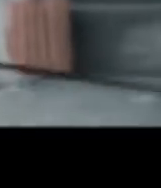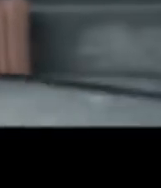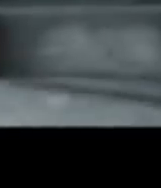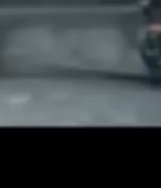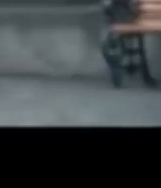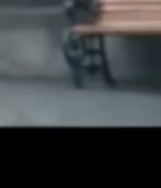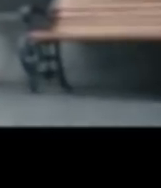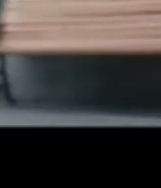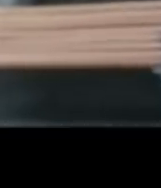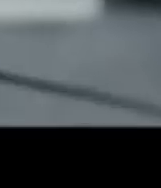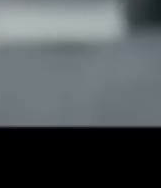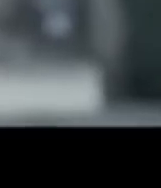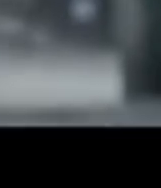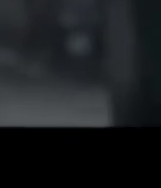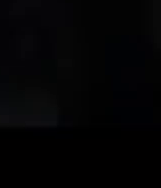ძახსვასა ირნობდი.